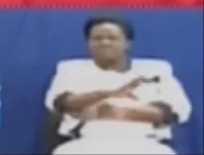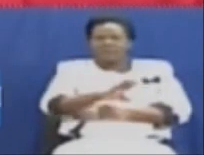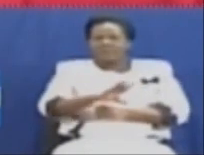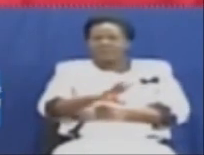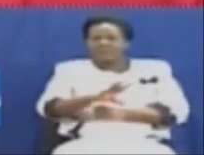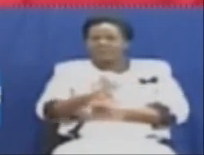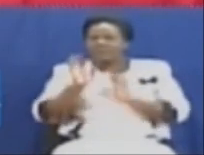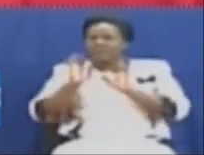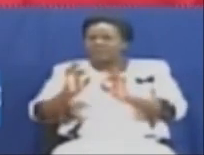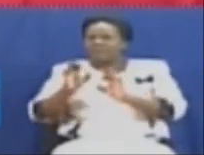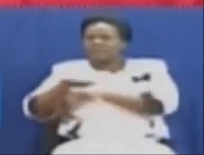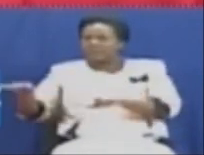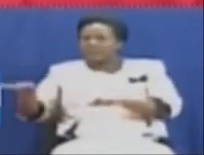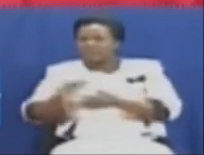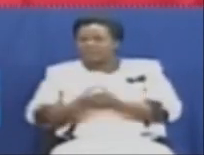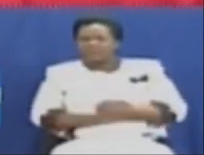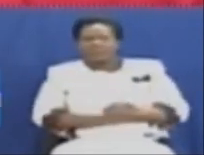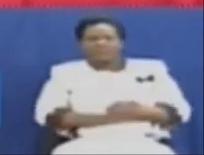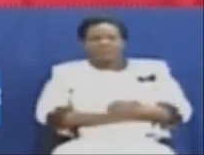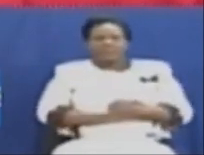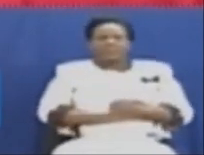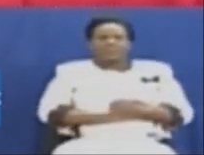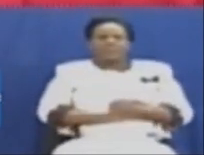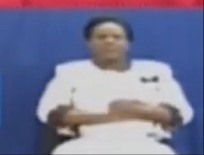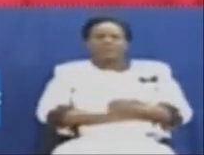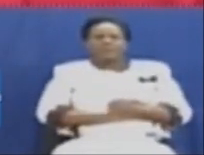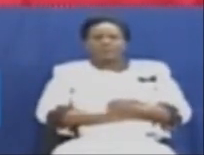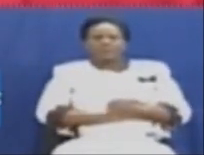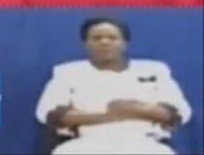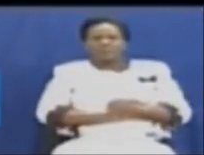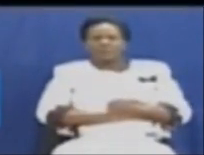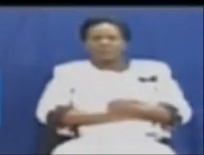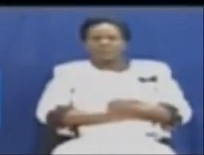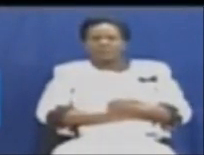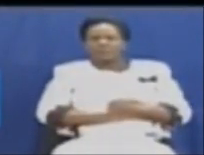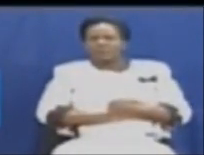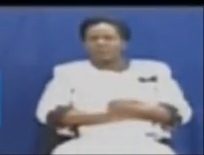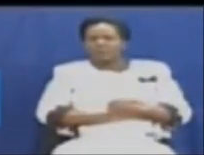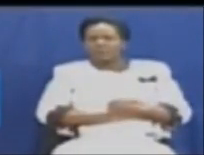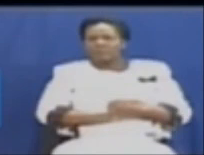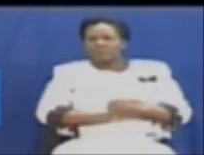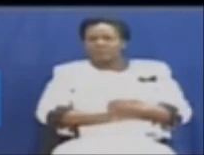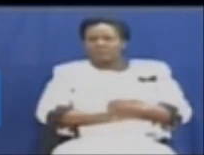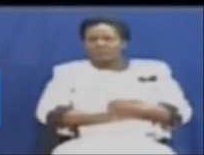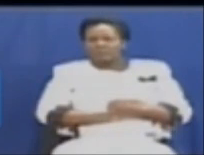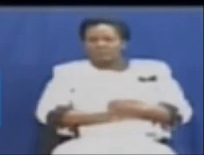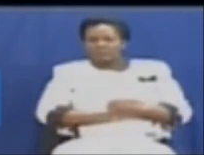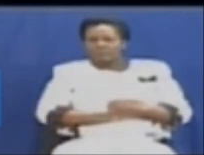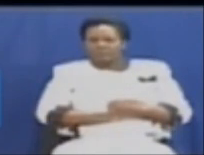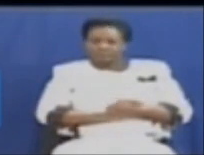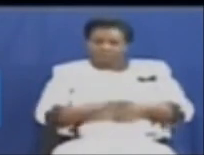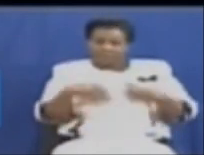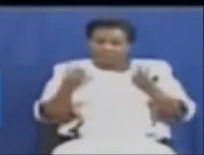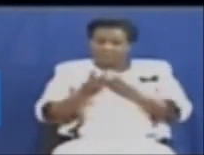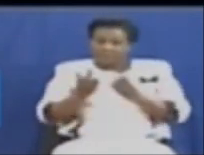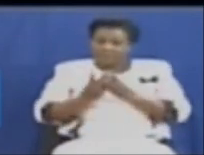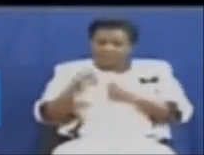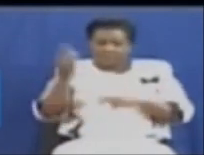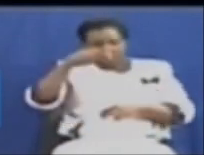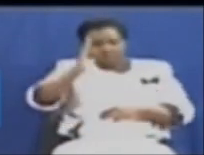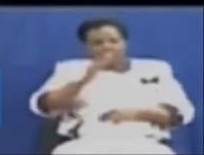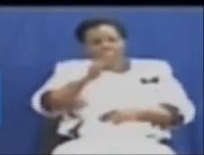lakini kwa bei nafuu pia, kwa sababu maji ni huduma si biashara. Lakini ipongeze serikali yetu kwa kufikia azma